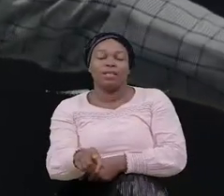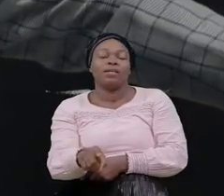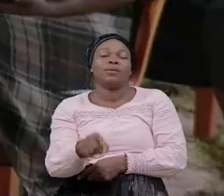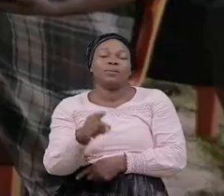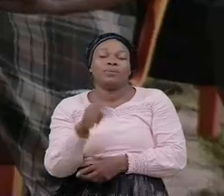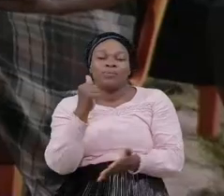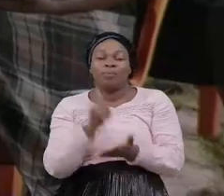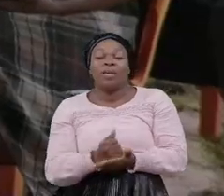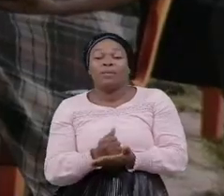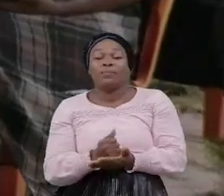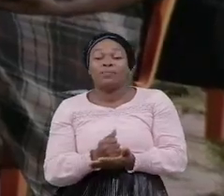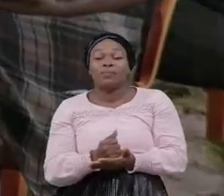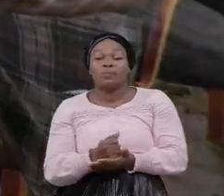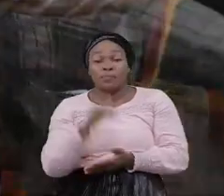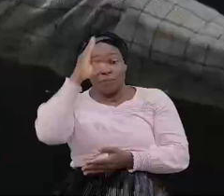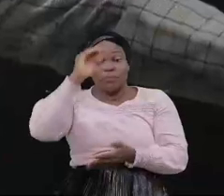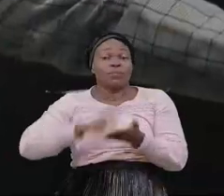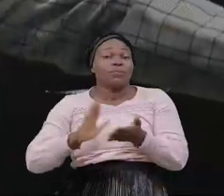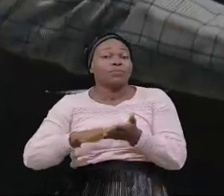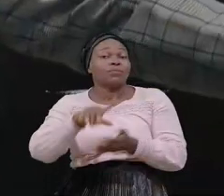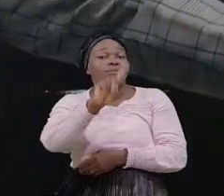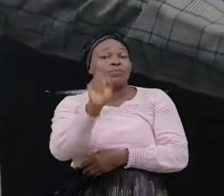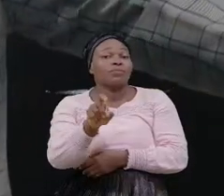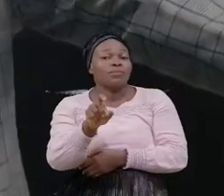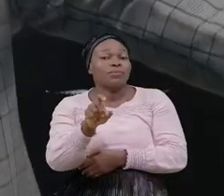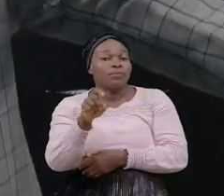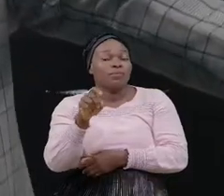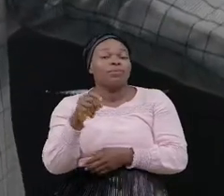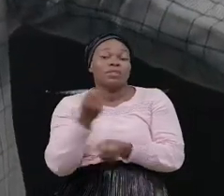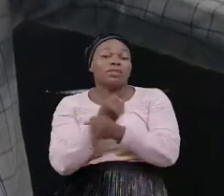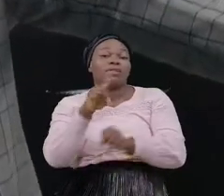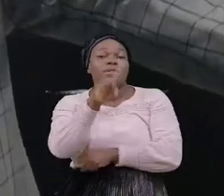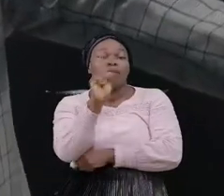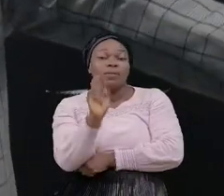Nous, était-il pardonné? Était-il sauvé?